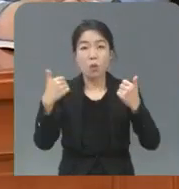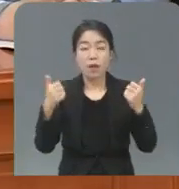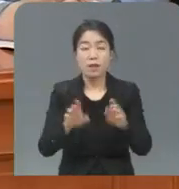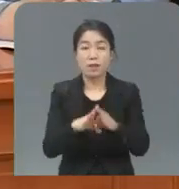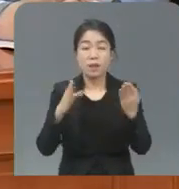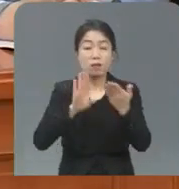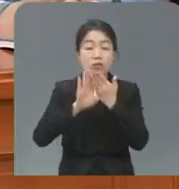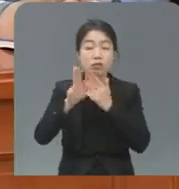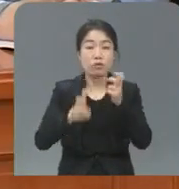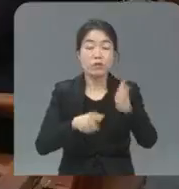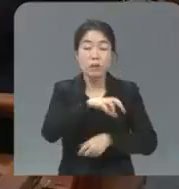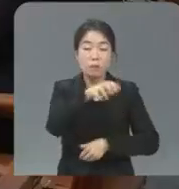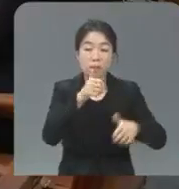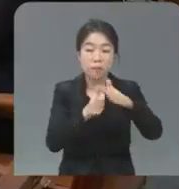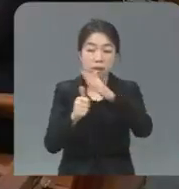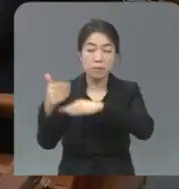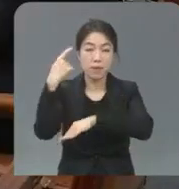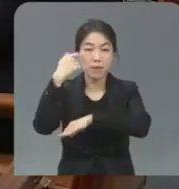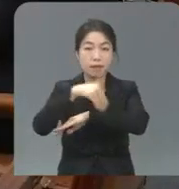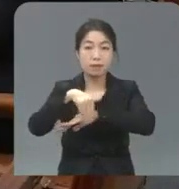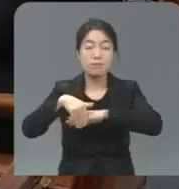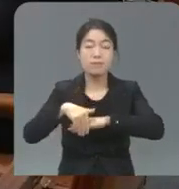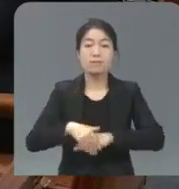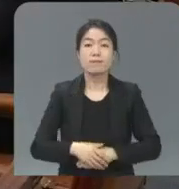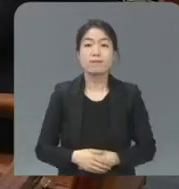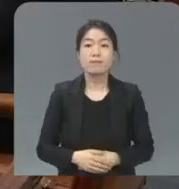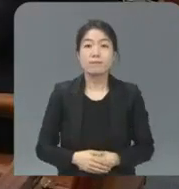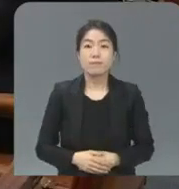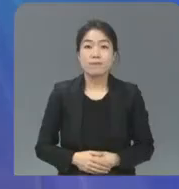이후 산업현장을 방문할 계획입니다.